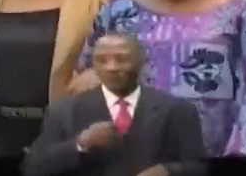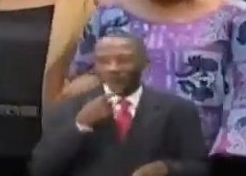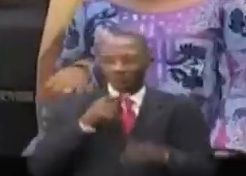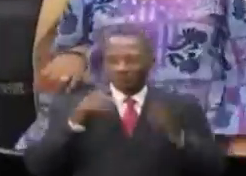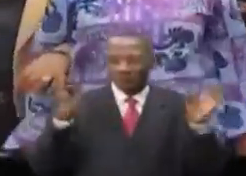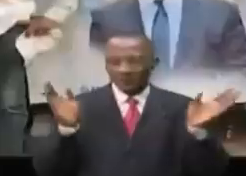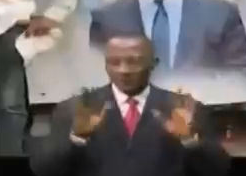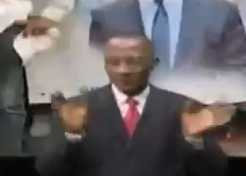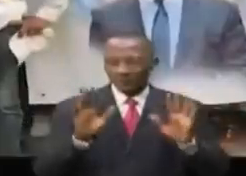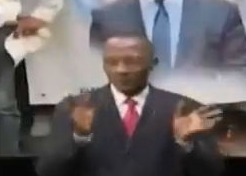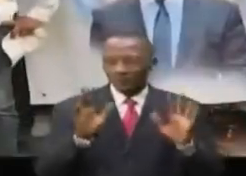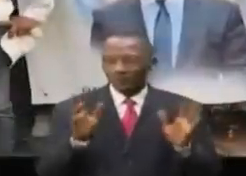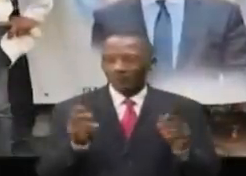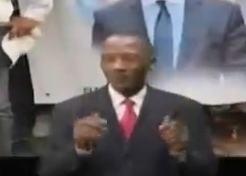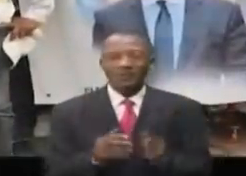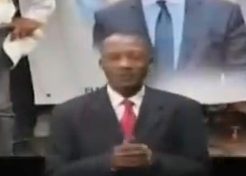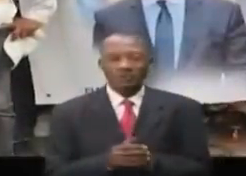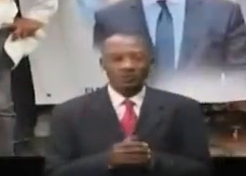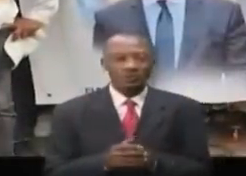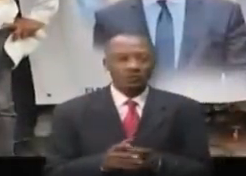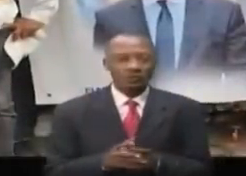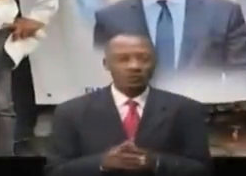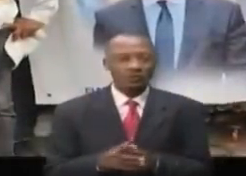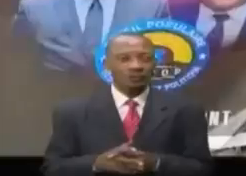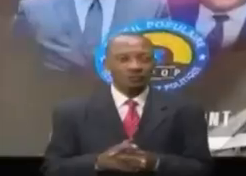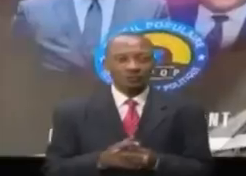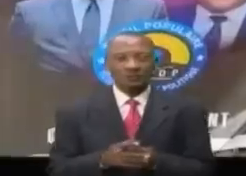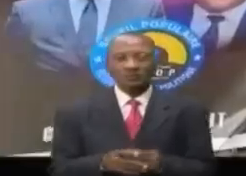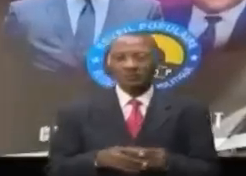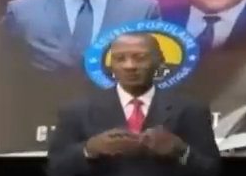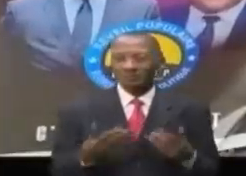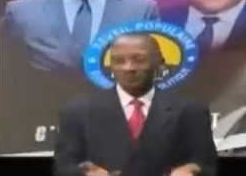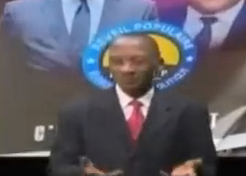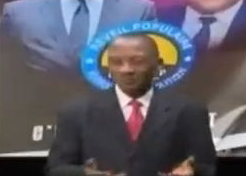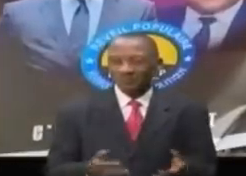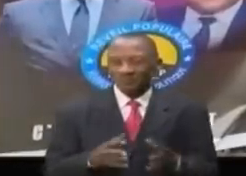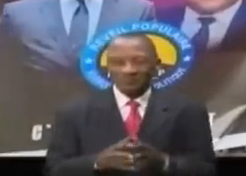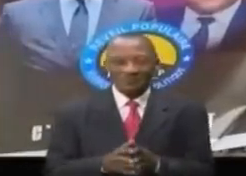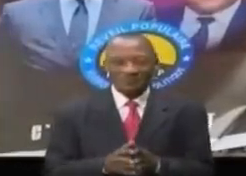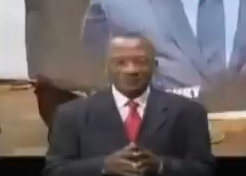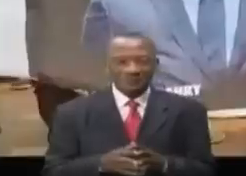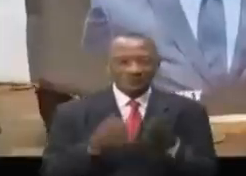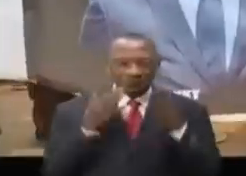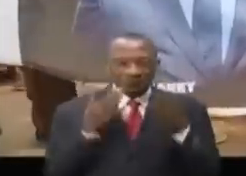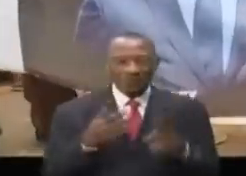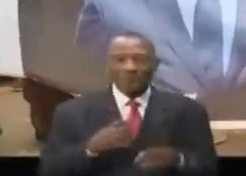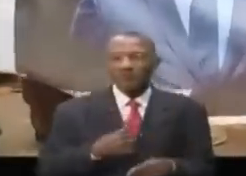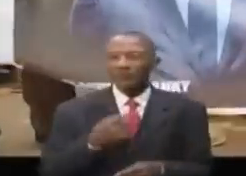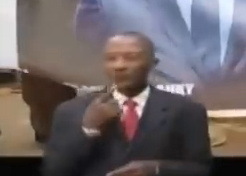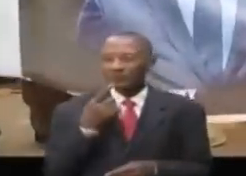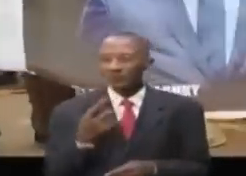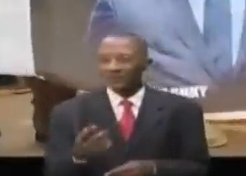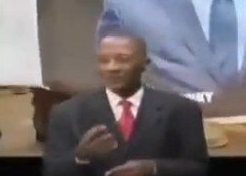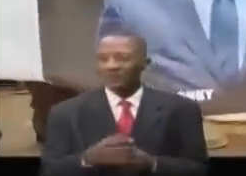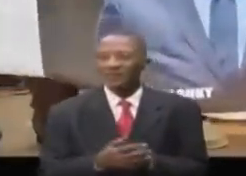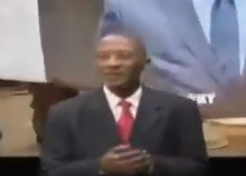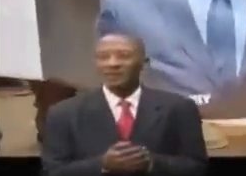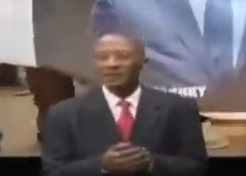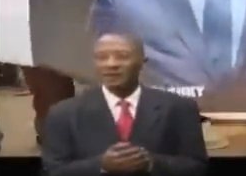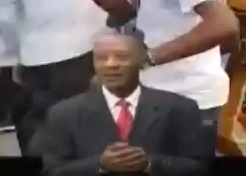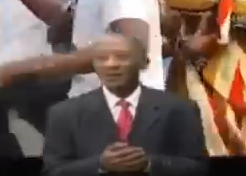d'Antoine Kizenga, a dit oui pour le deuxième mandat du président de la République, Félix Antoine Tshisekedi Tshilombo, le grand Bandundu derrière leur